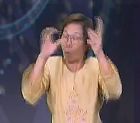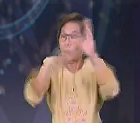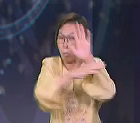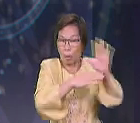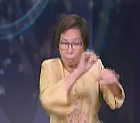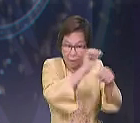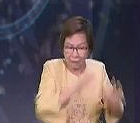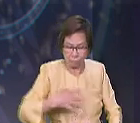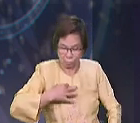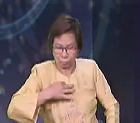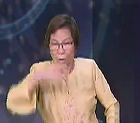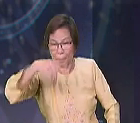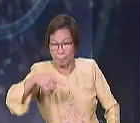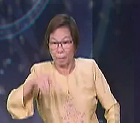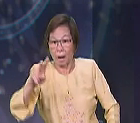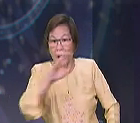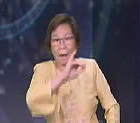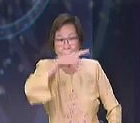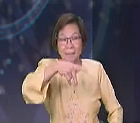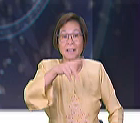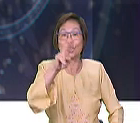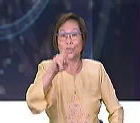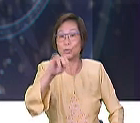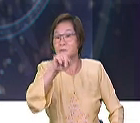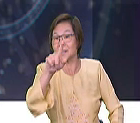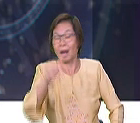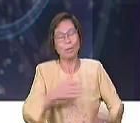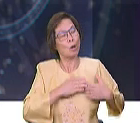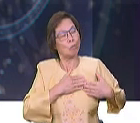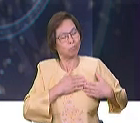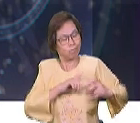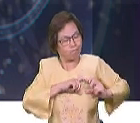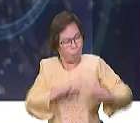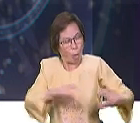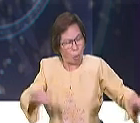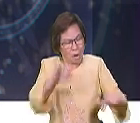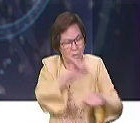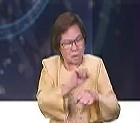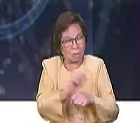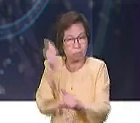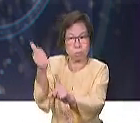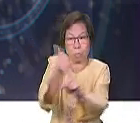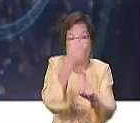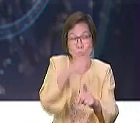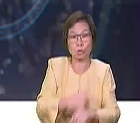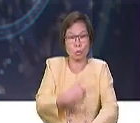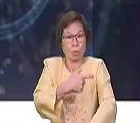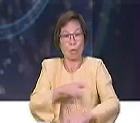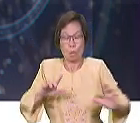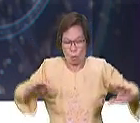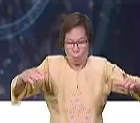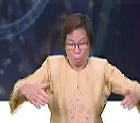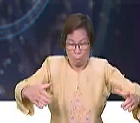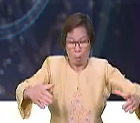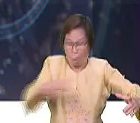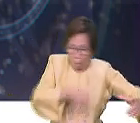dan sukarelawan PPV IPT UNIZA komited laksanakan tugas masing-masing bagi memastikan imuniti kelompok